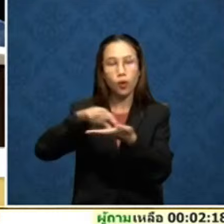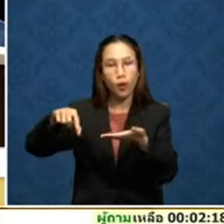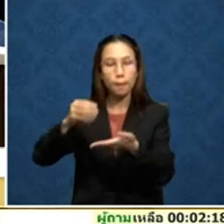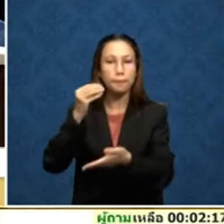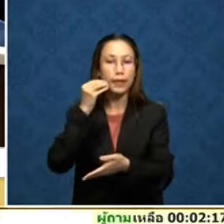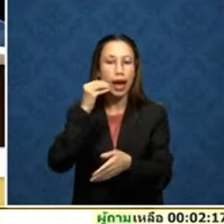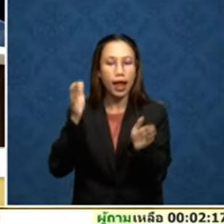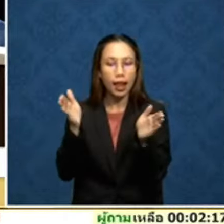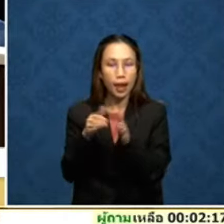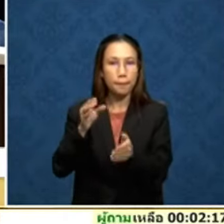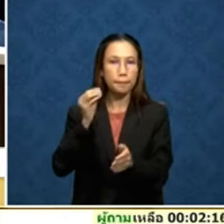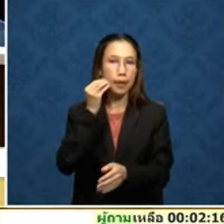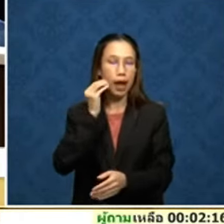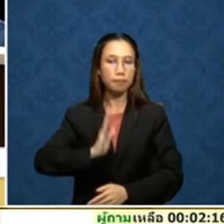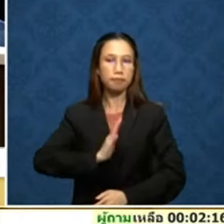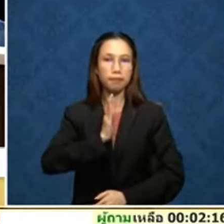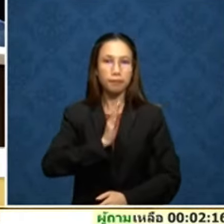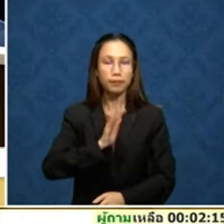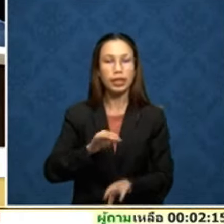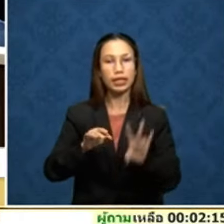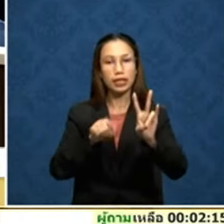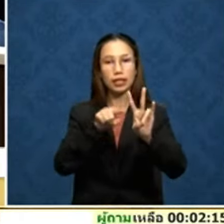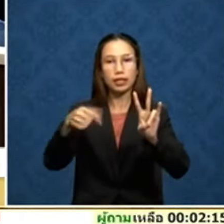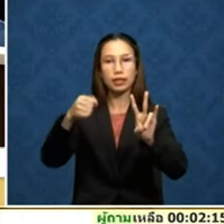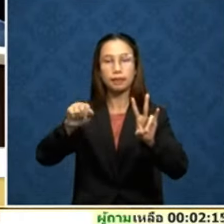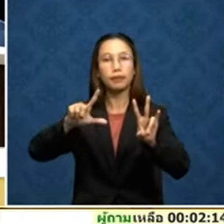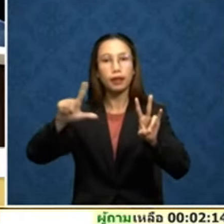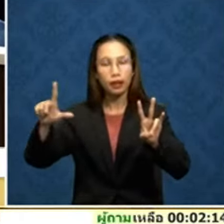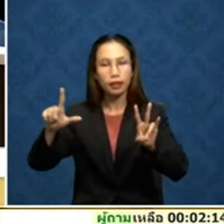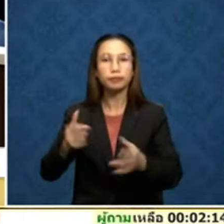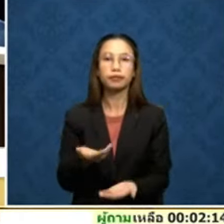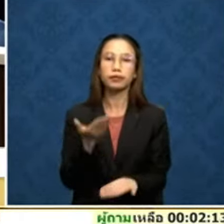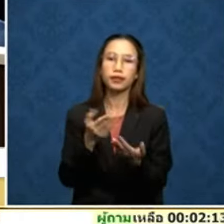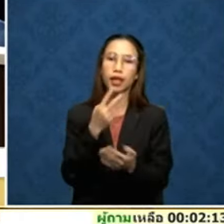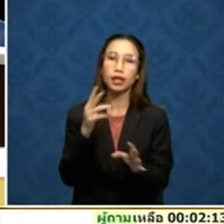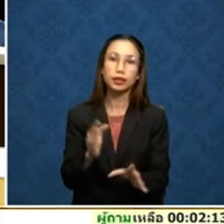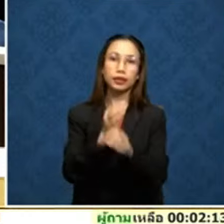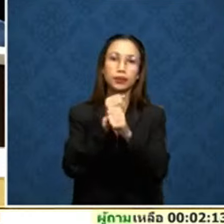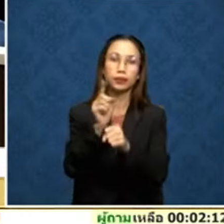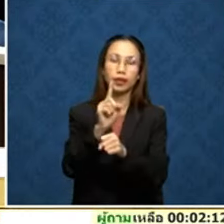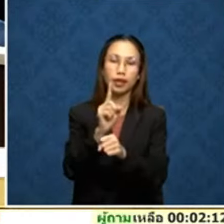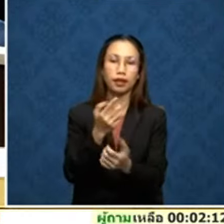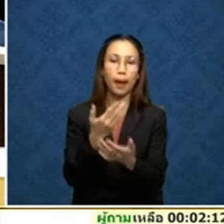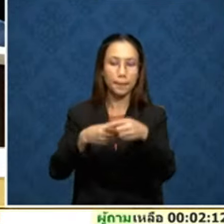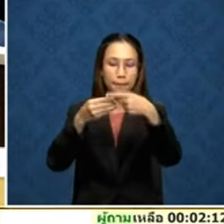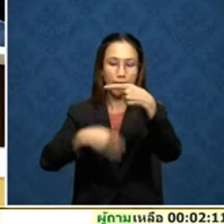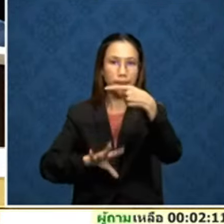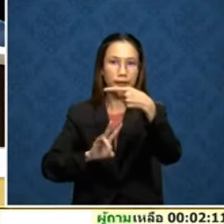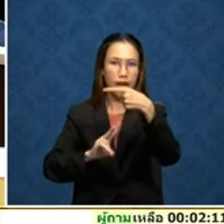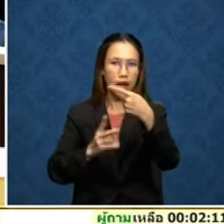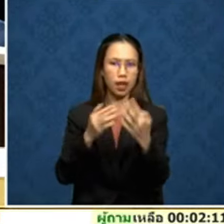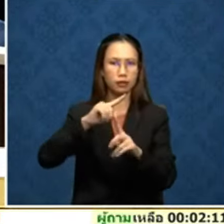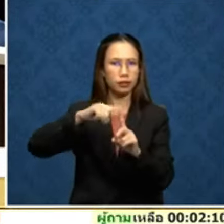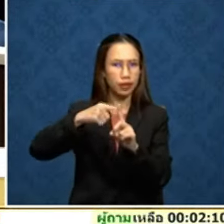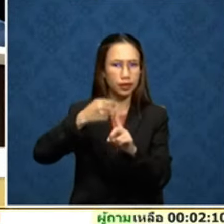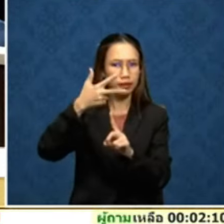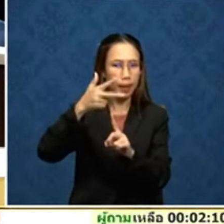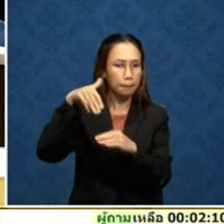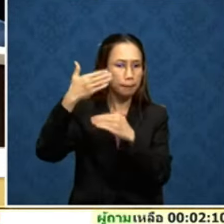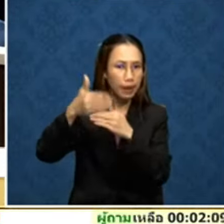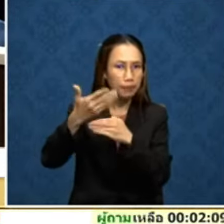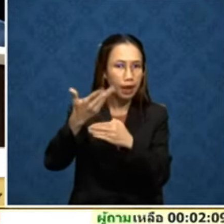ไปจนถึงบ้านหรูนะคะ7-10ล้านเนี่ยนะคะก็อยากสอบถามว่าผลที่มันออกมาหลังจาก7มาตรการนั้นเนี่ยผ่านมา3เดือนแล้วเป็นอย่างไรถ้า